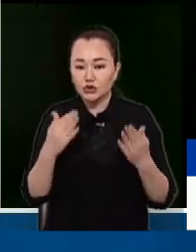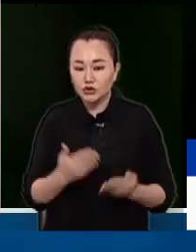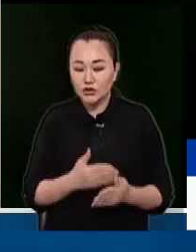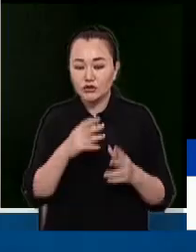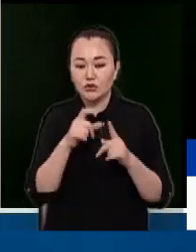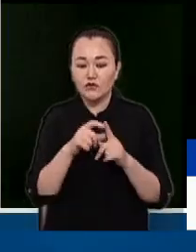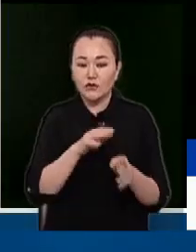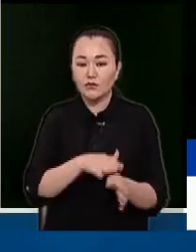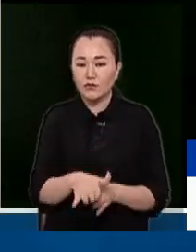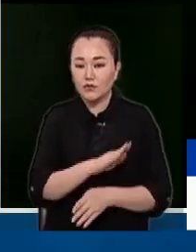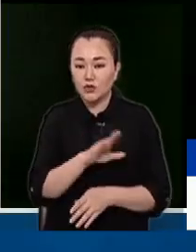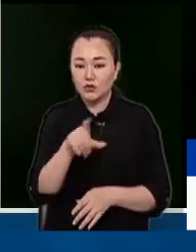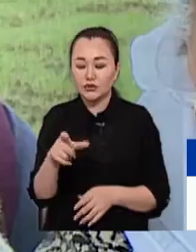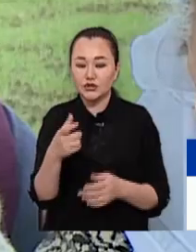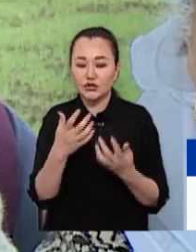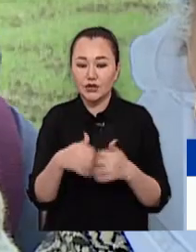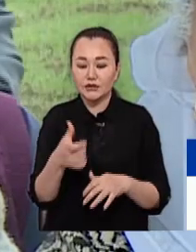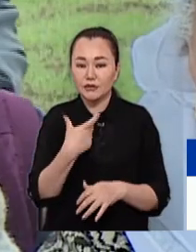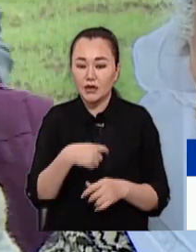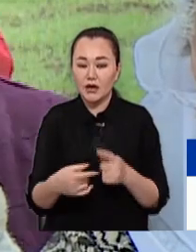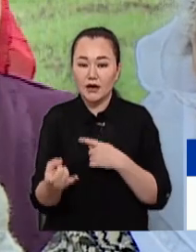сдержали. Люди считают себя обманутыми.